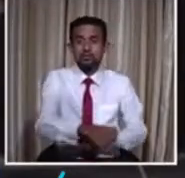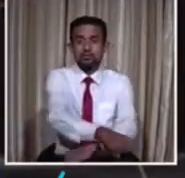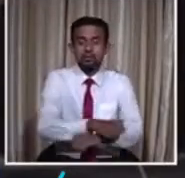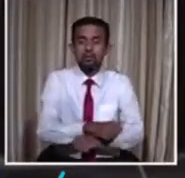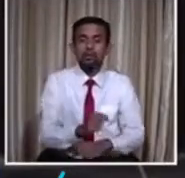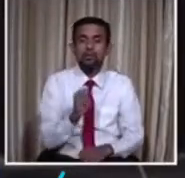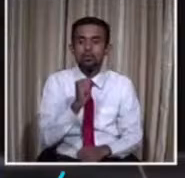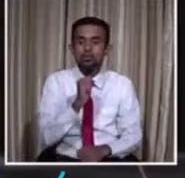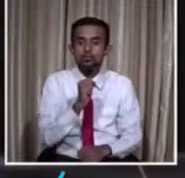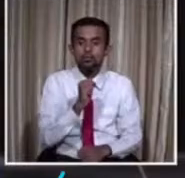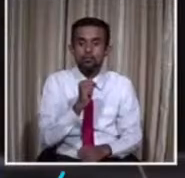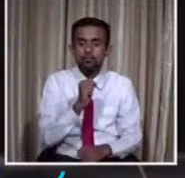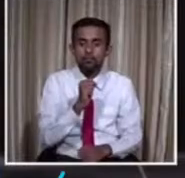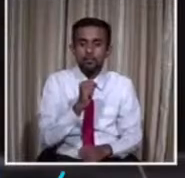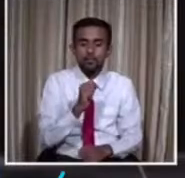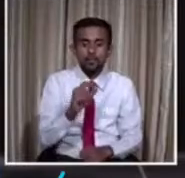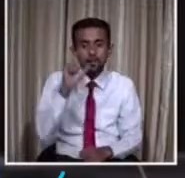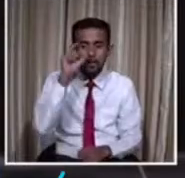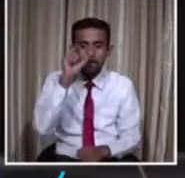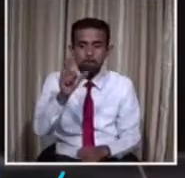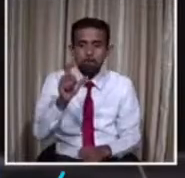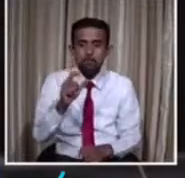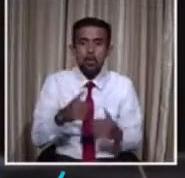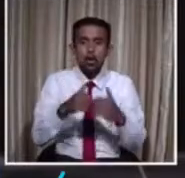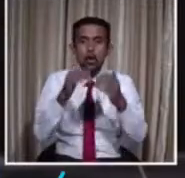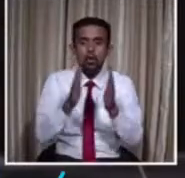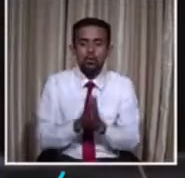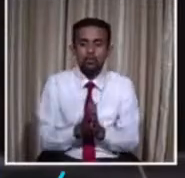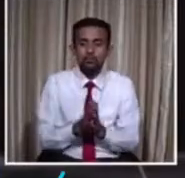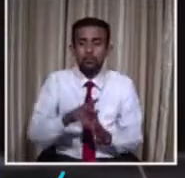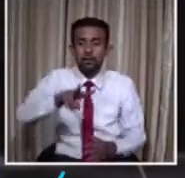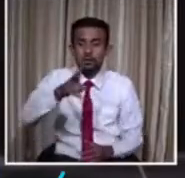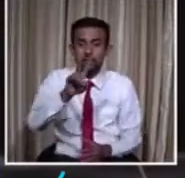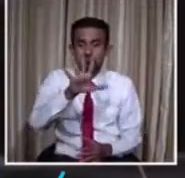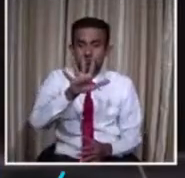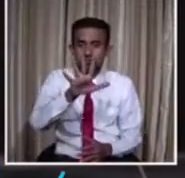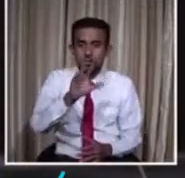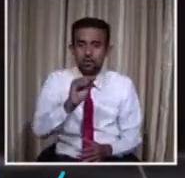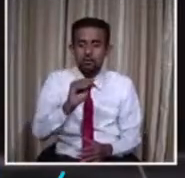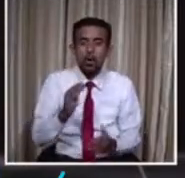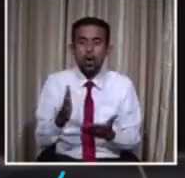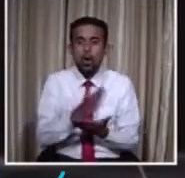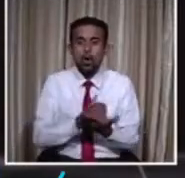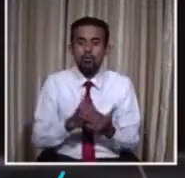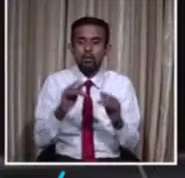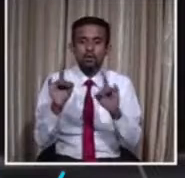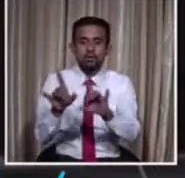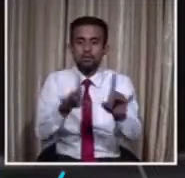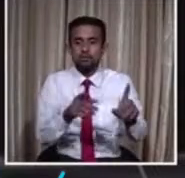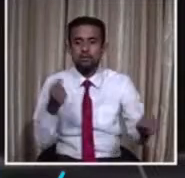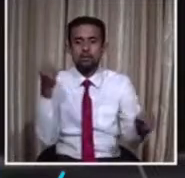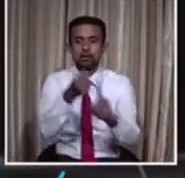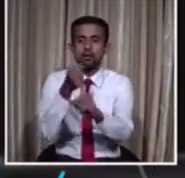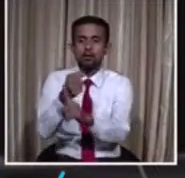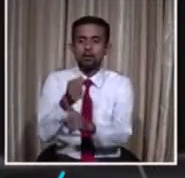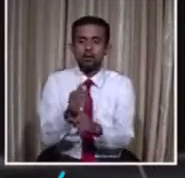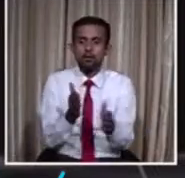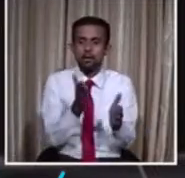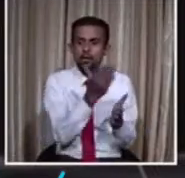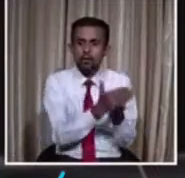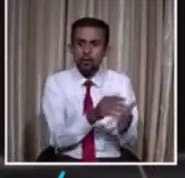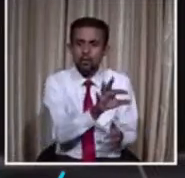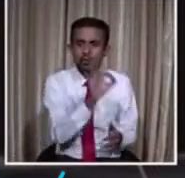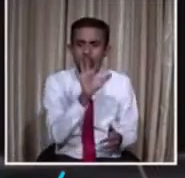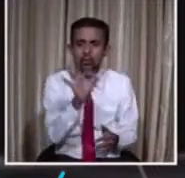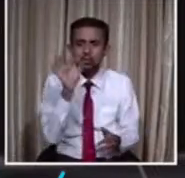tipe. Anika dah balan naku. Ukko ma desiya visi pahaman angeh mana jemme ukko tapa samawan awen lalane pay. Ika kota sak biterai tor lalane